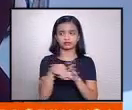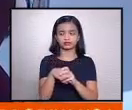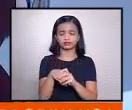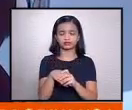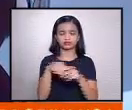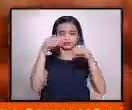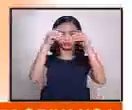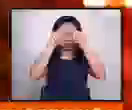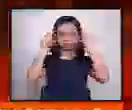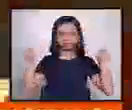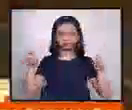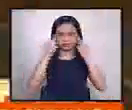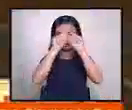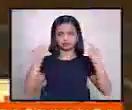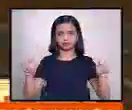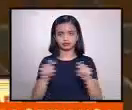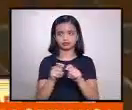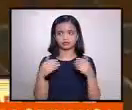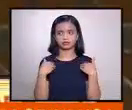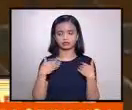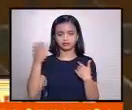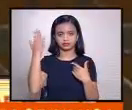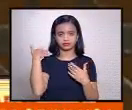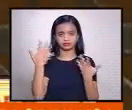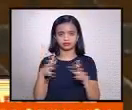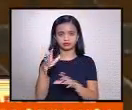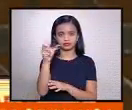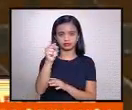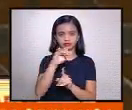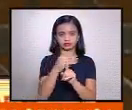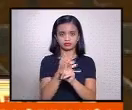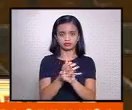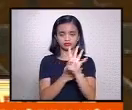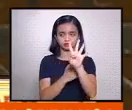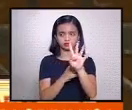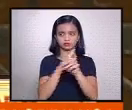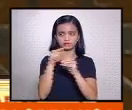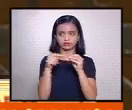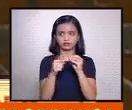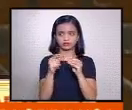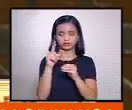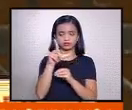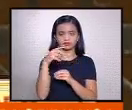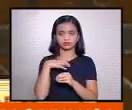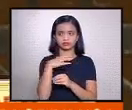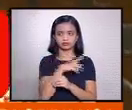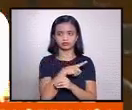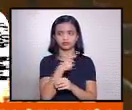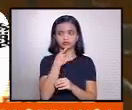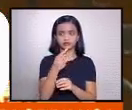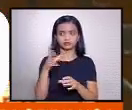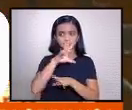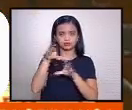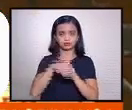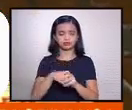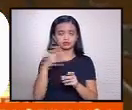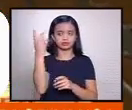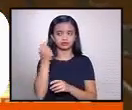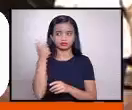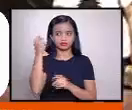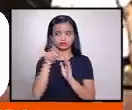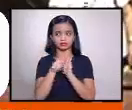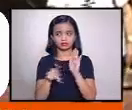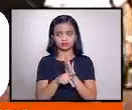scam. Nakuha ang freeze order noong June 4 sa pamamagitan ng Anti-Money Laundering Council. Sakop nito ang insurance